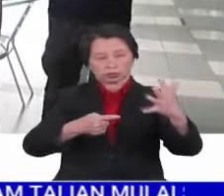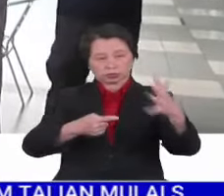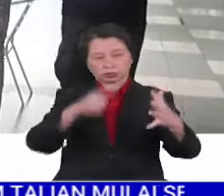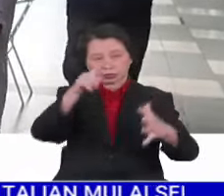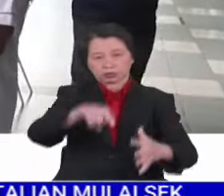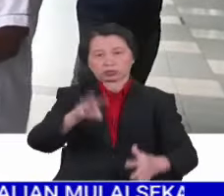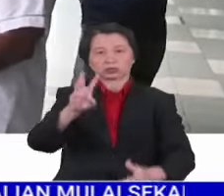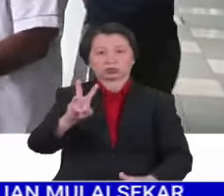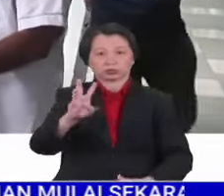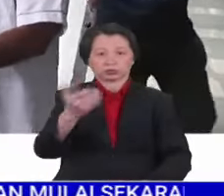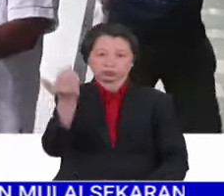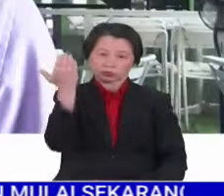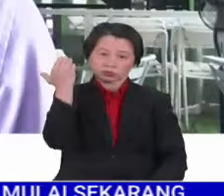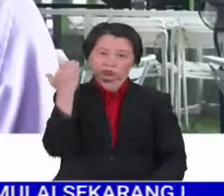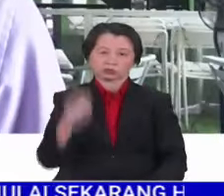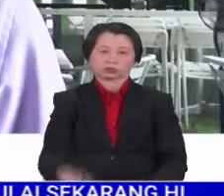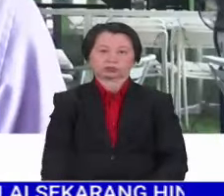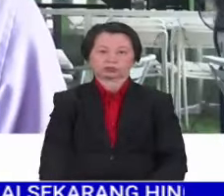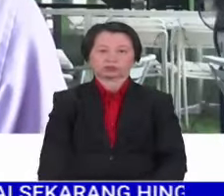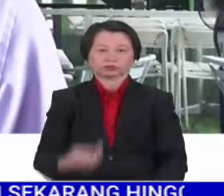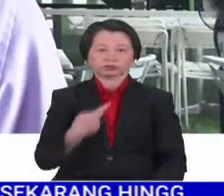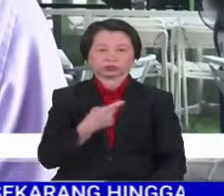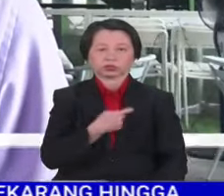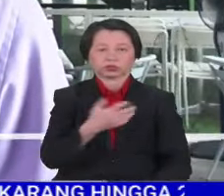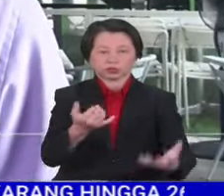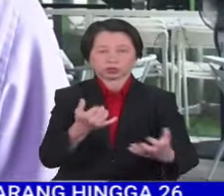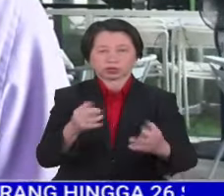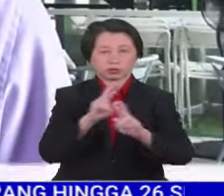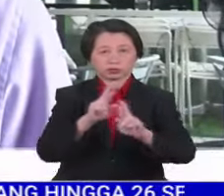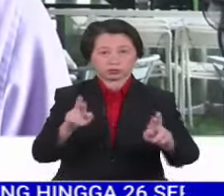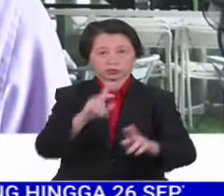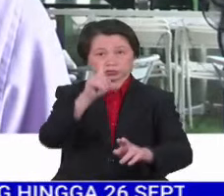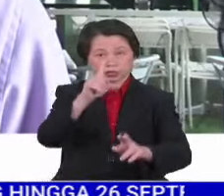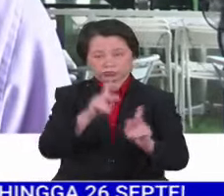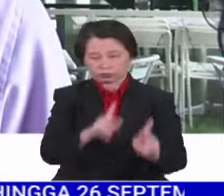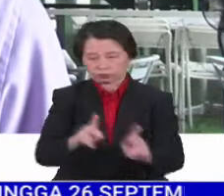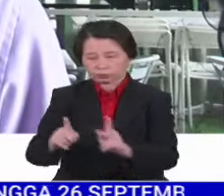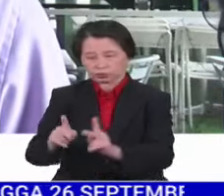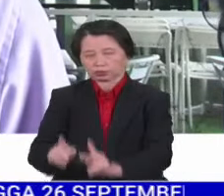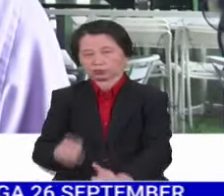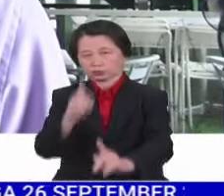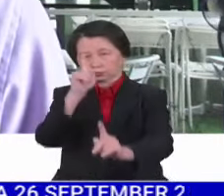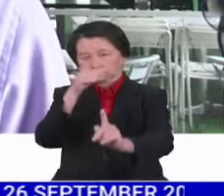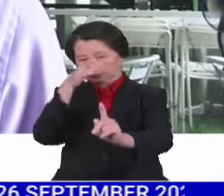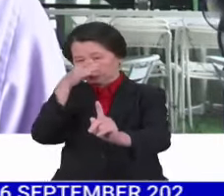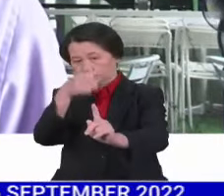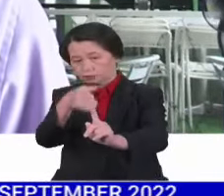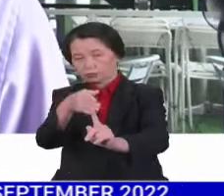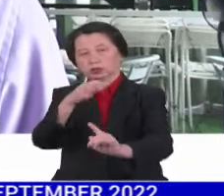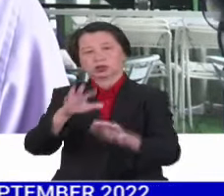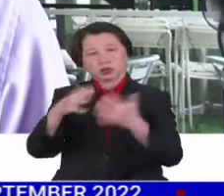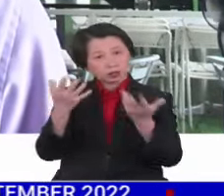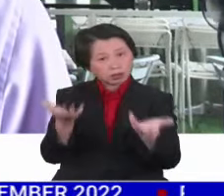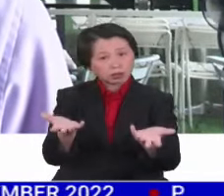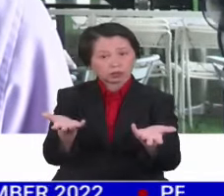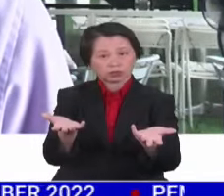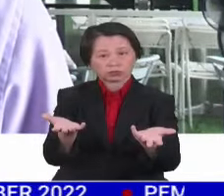lalu. Kita nak menyediakan satu pelan tindakan hala tuju.